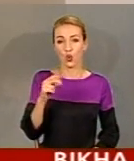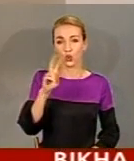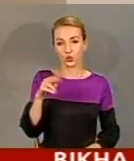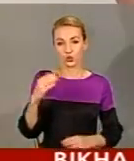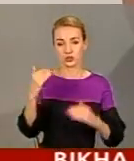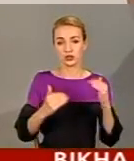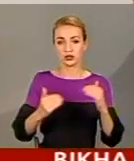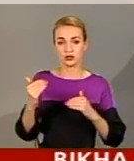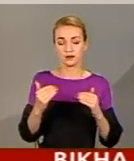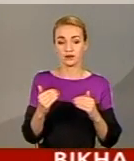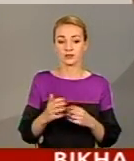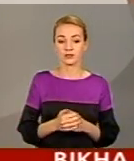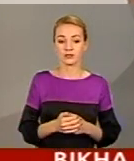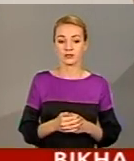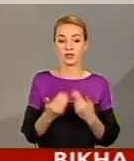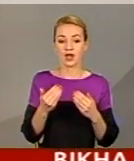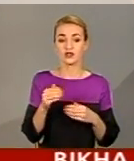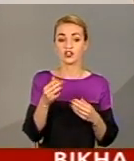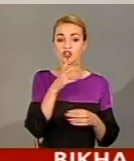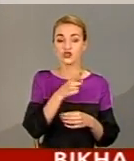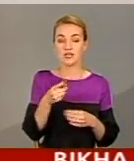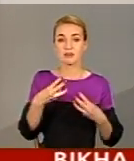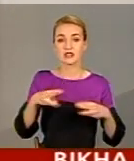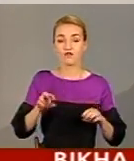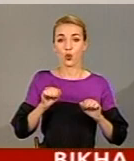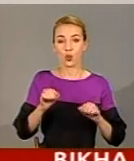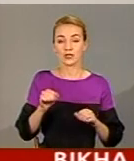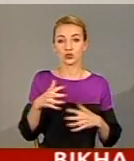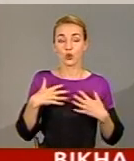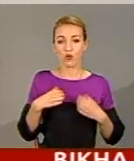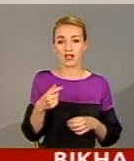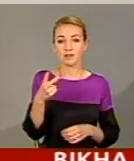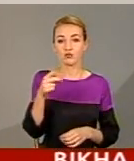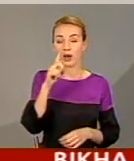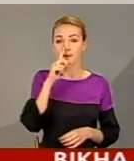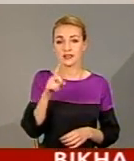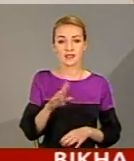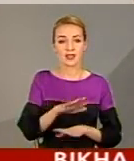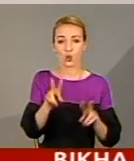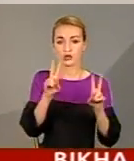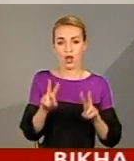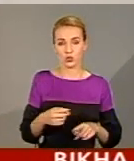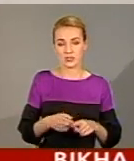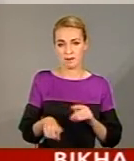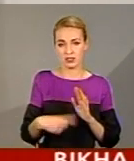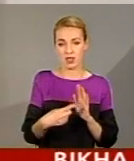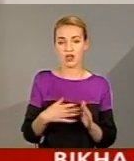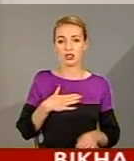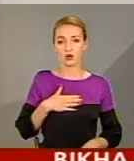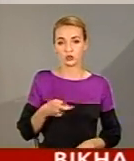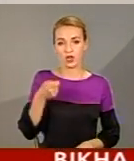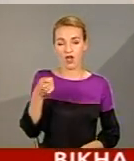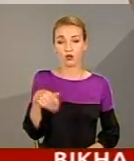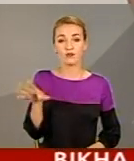всі знають, що воно на даний час, навіть Міністерство охорони здоров'я за 1,5 місяця навіть не розглянуло ще це питання, нашу заяву. То